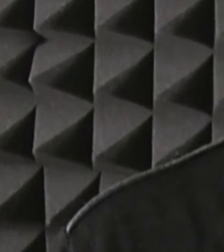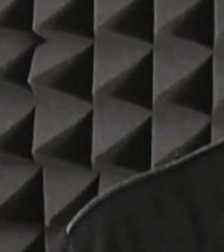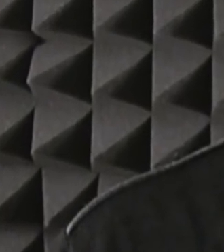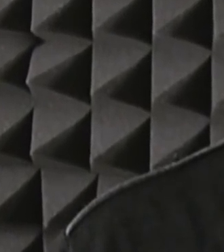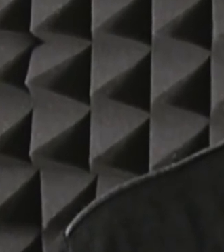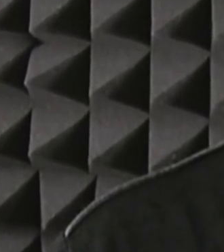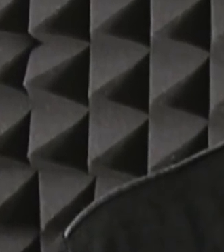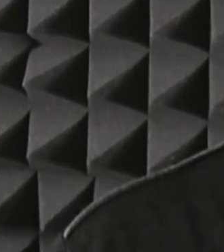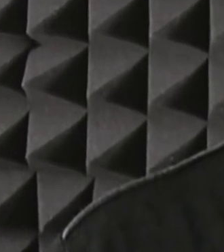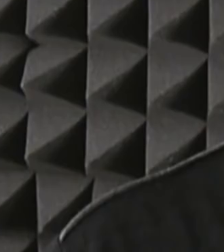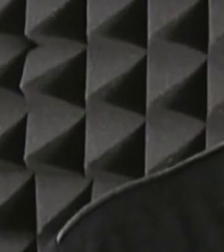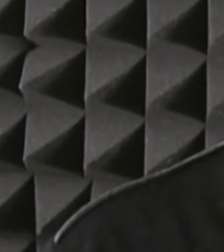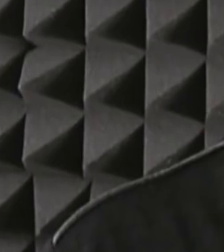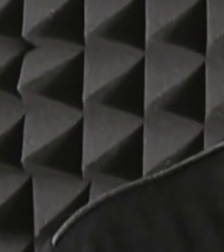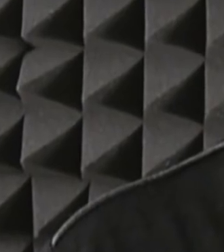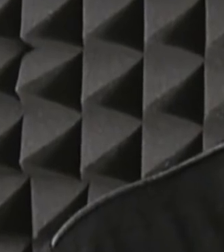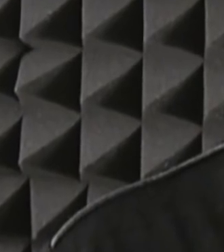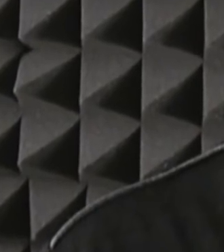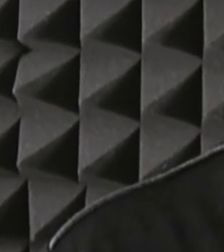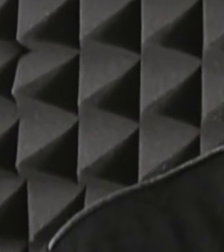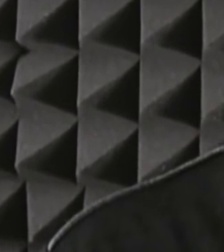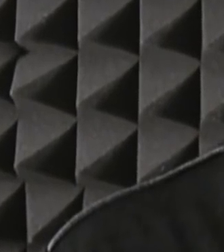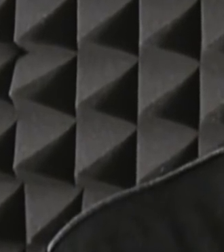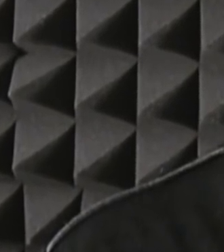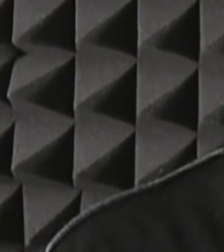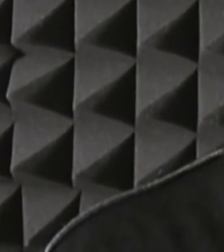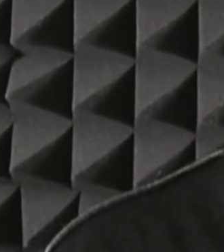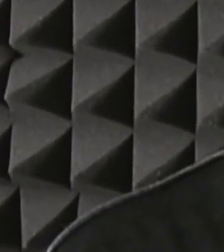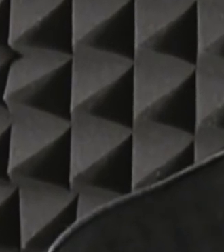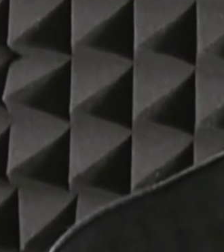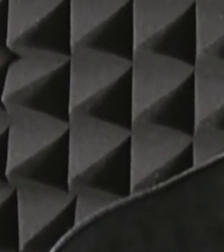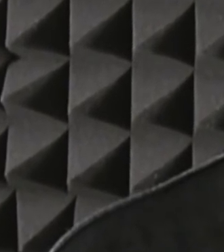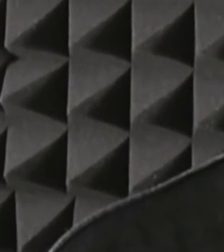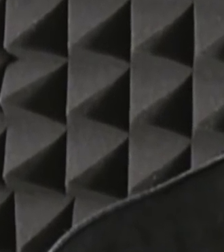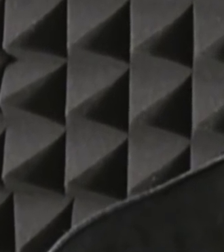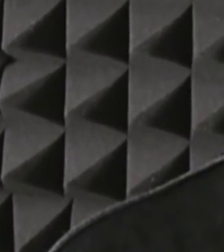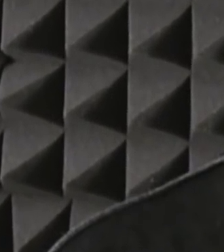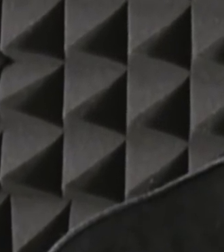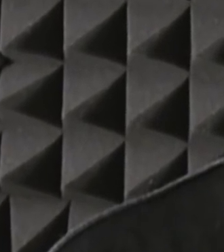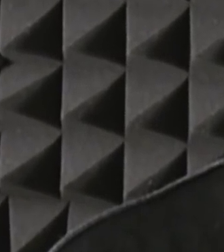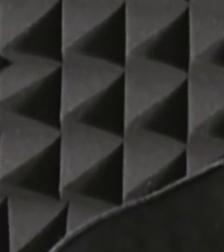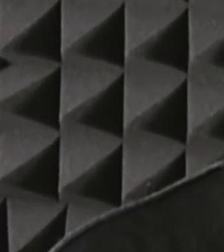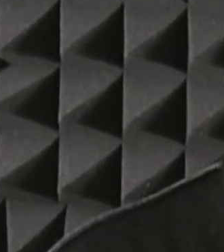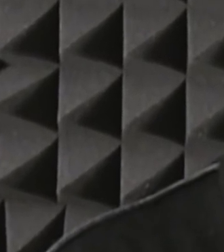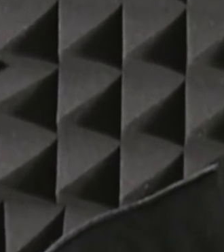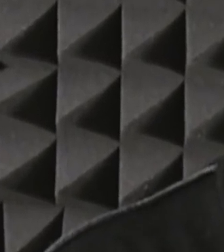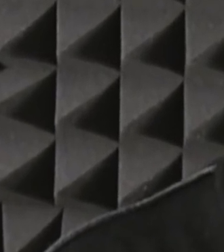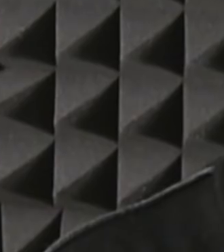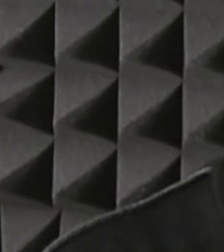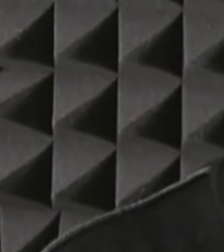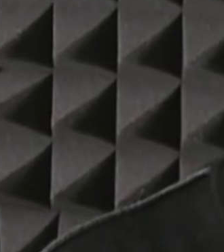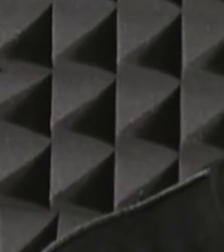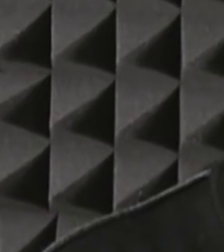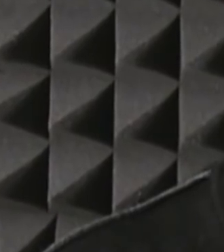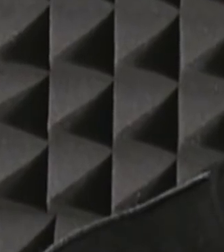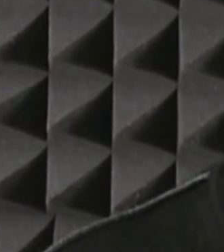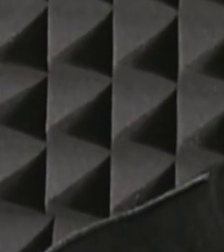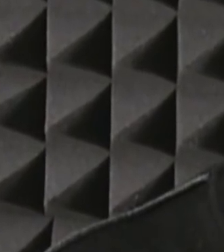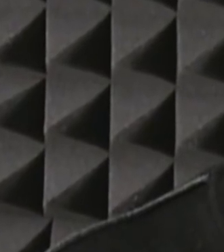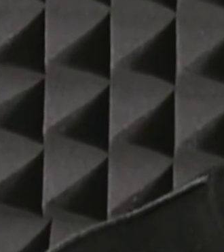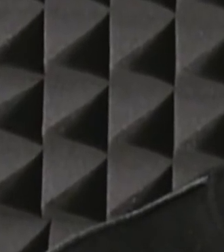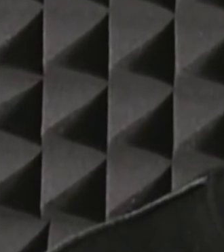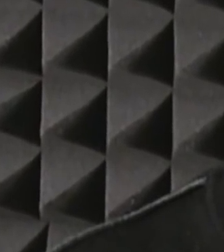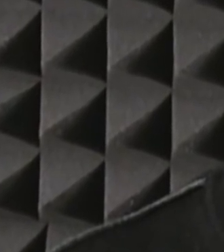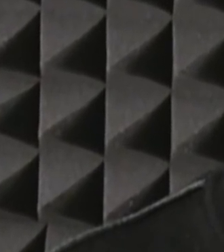szesnastej powiedział że cmentarze będą otwarte jeszcze przez 8 godzin i zostaną zamknięte na trzy dni co w takim wypadku